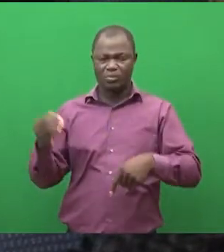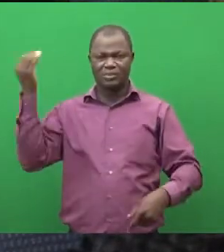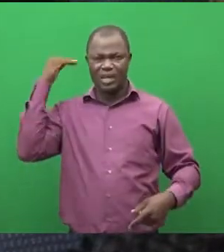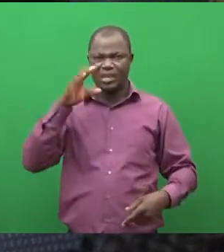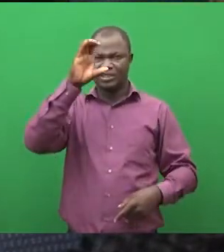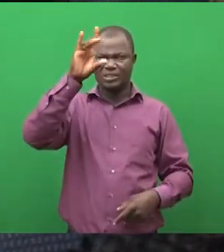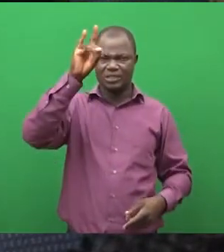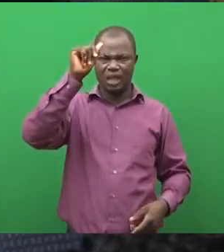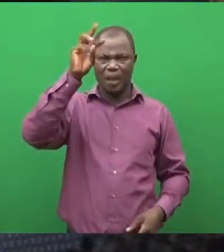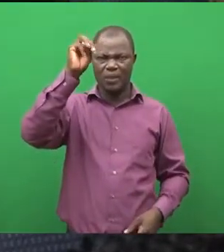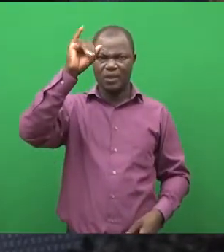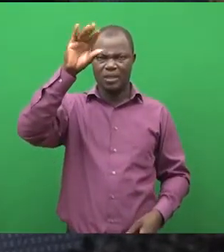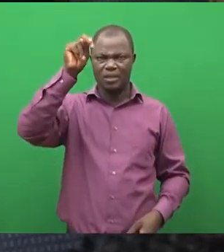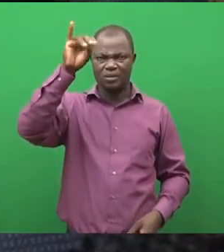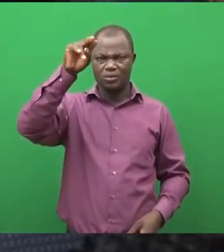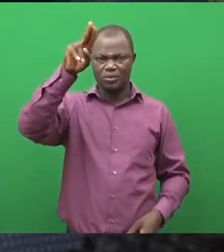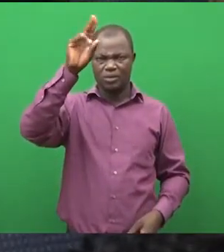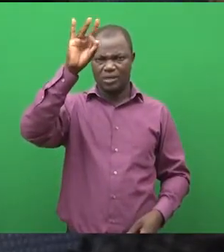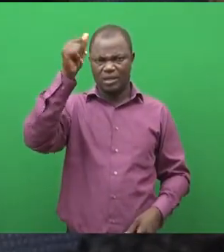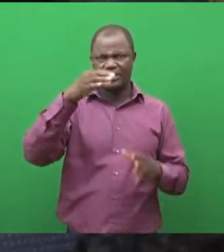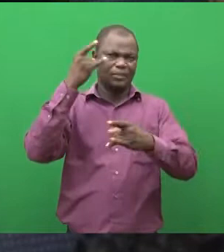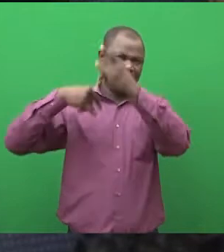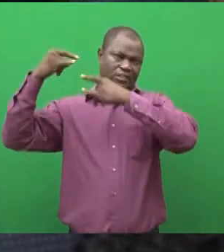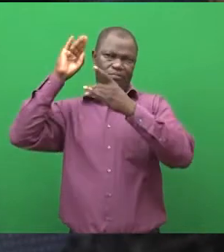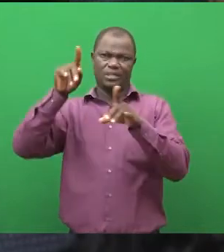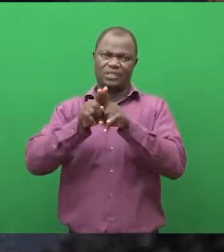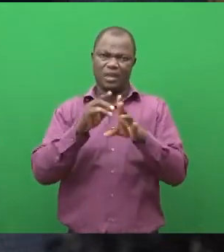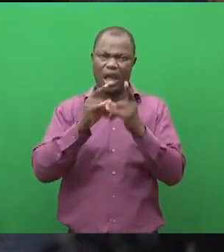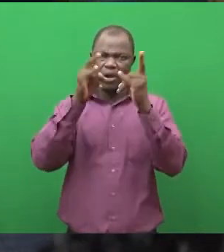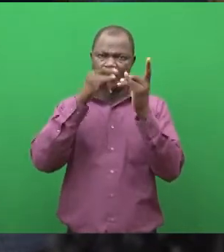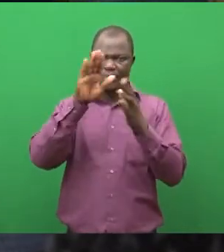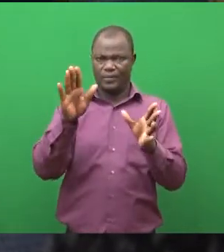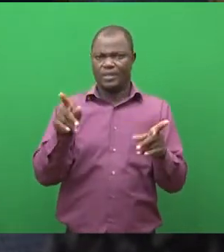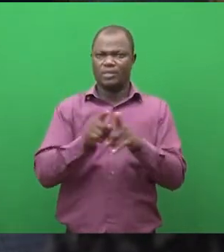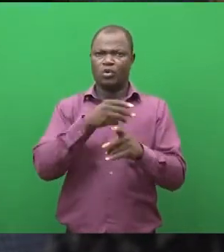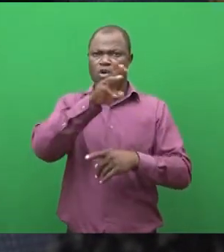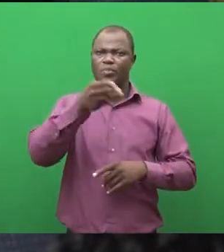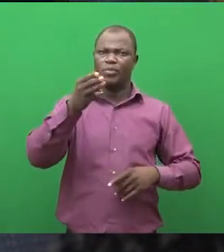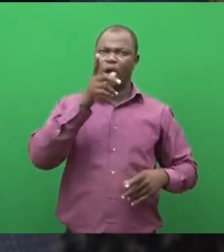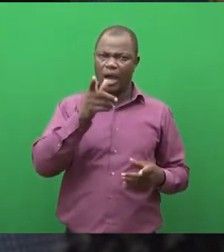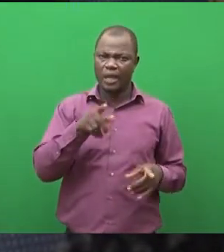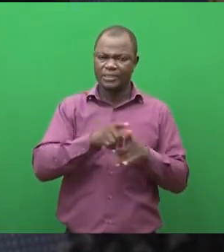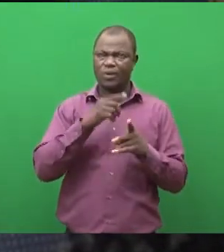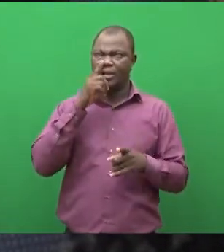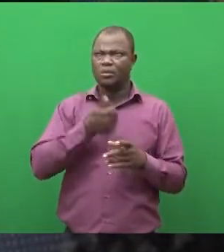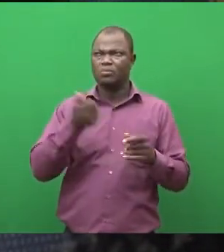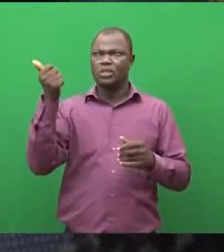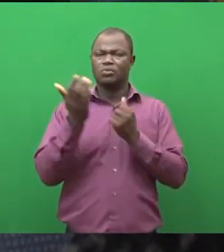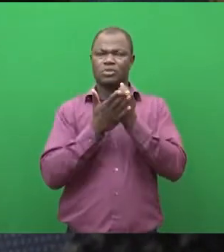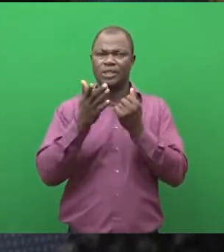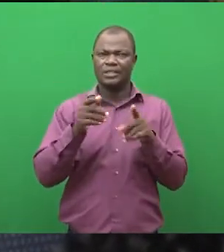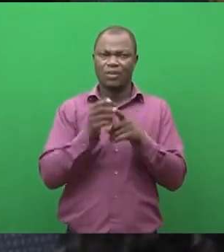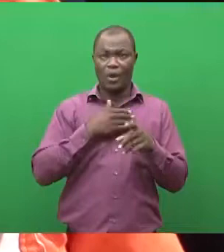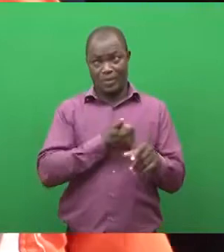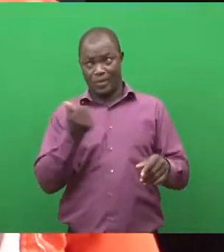nachaminuka zvakanga zvakadai zvakadai zvakadai kuitira kuti kana vanhu havadzokera kumusha vakazofunga retreat vanozoenda